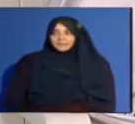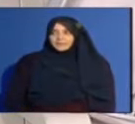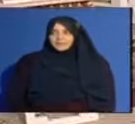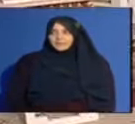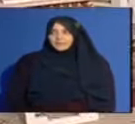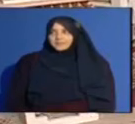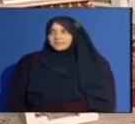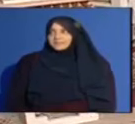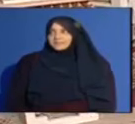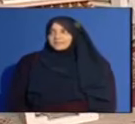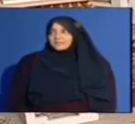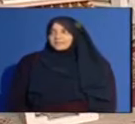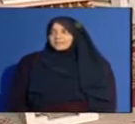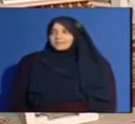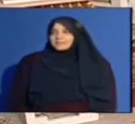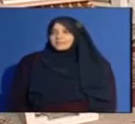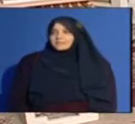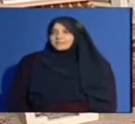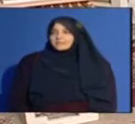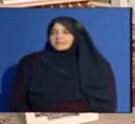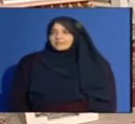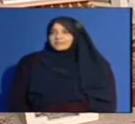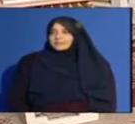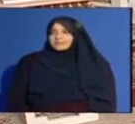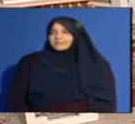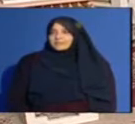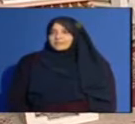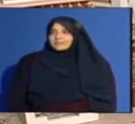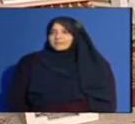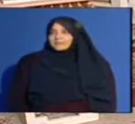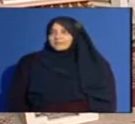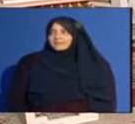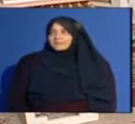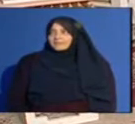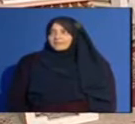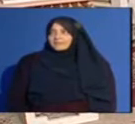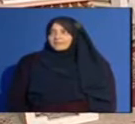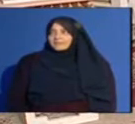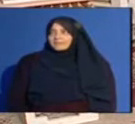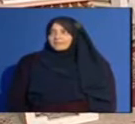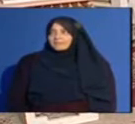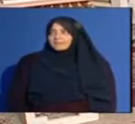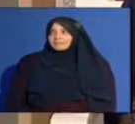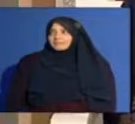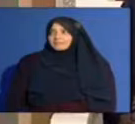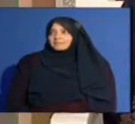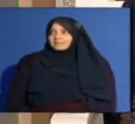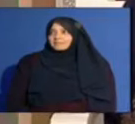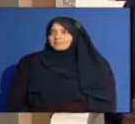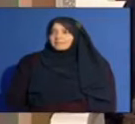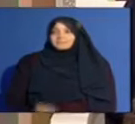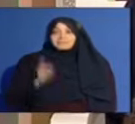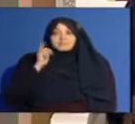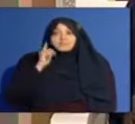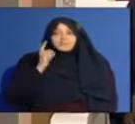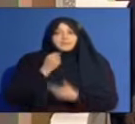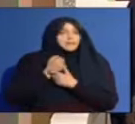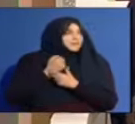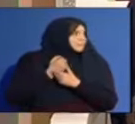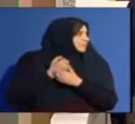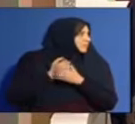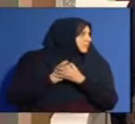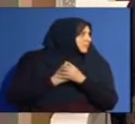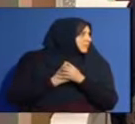ونختم فاطمة. بفاطمة. نعم. كم بقي الوقت باش ربما 8 دقائق